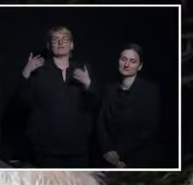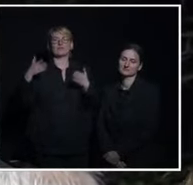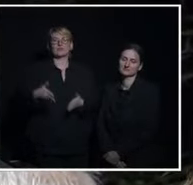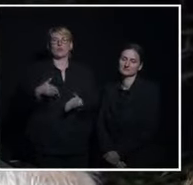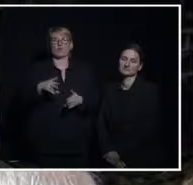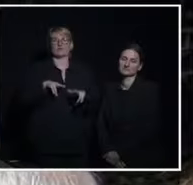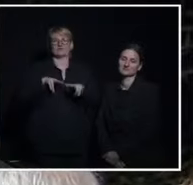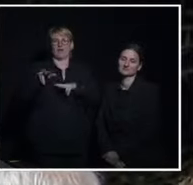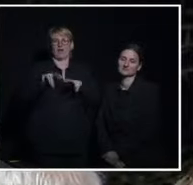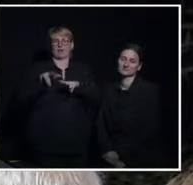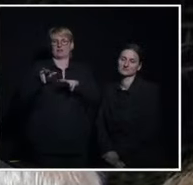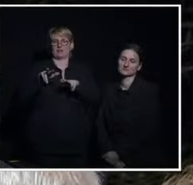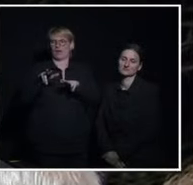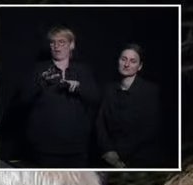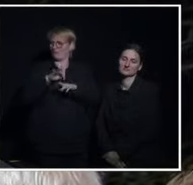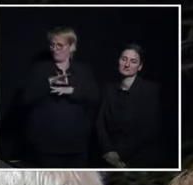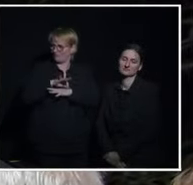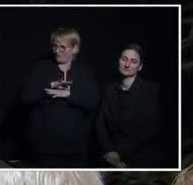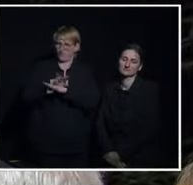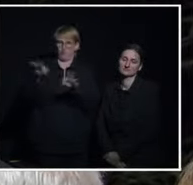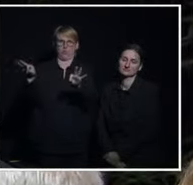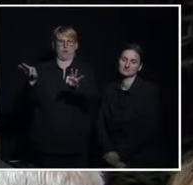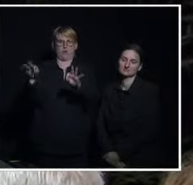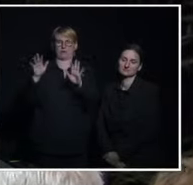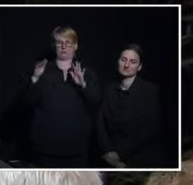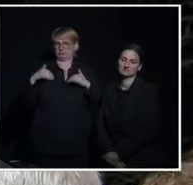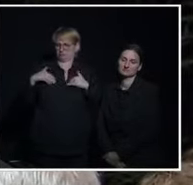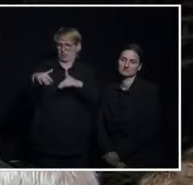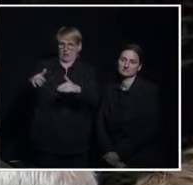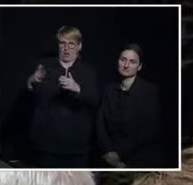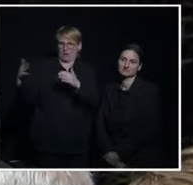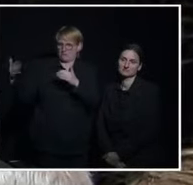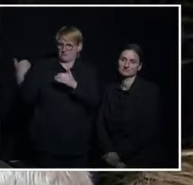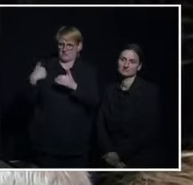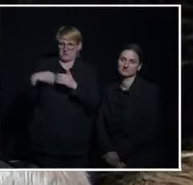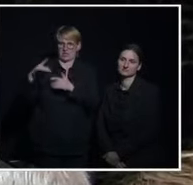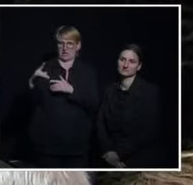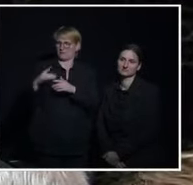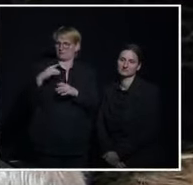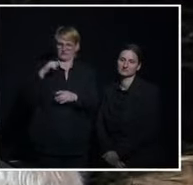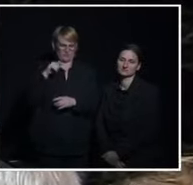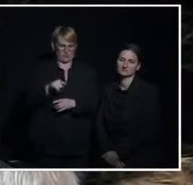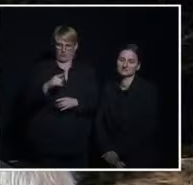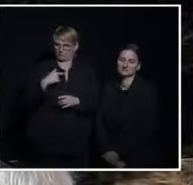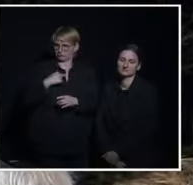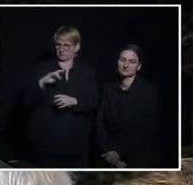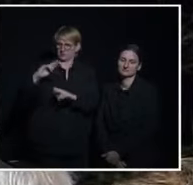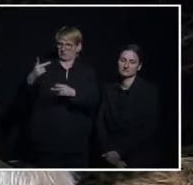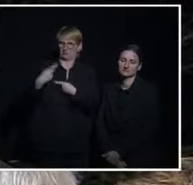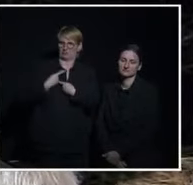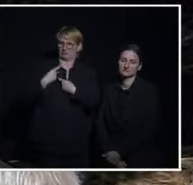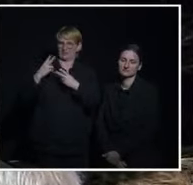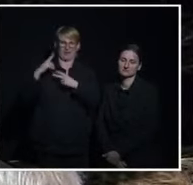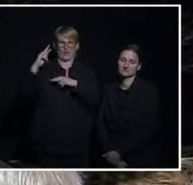er für sie da. Und für ihn waren das Menschen wie du und ich und nicht diesen Unterschied.